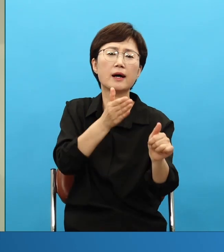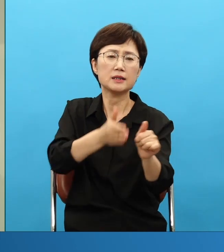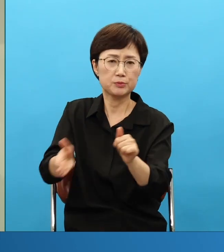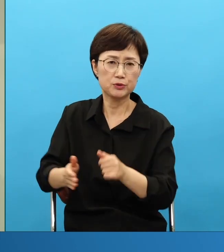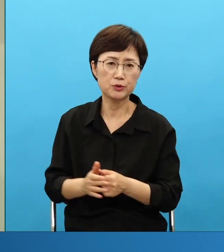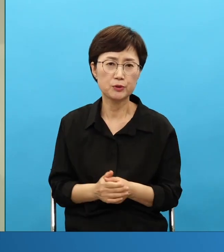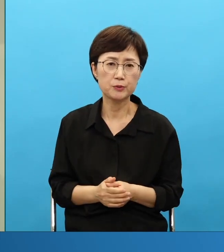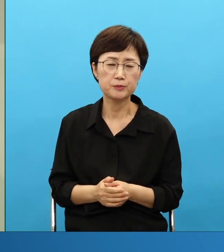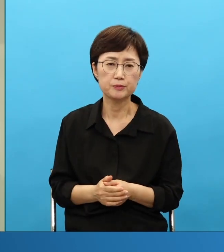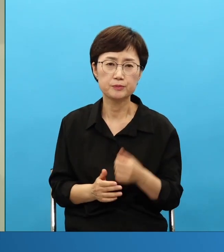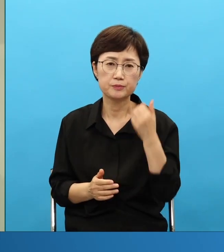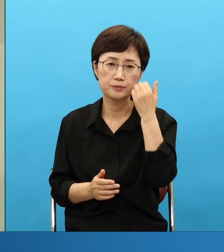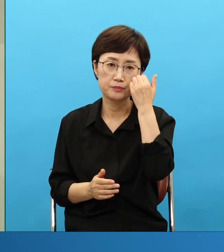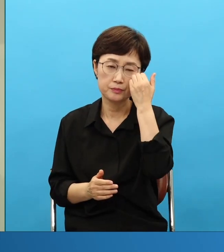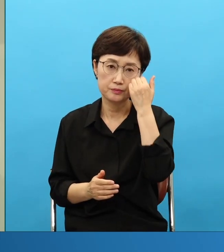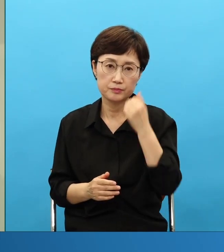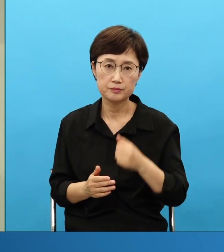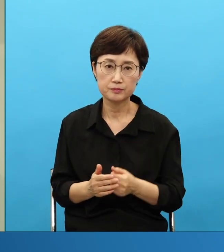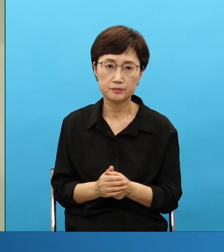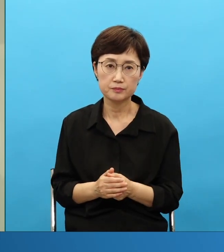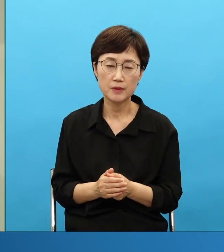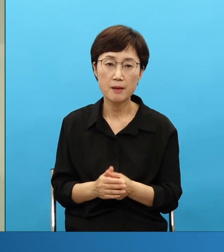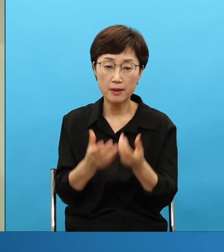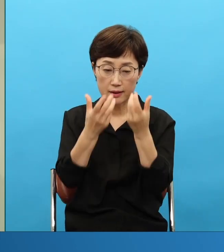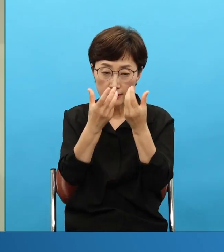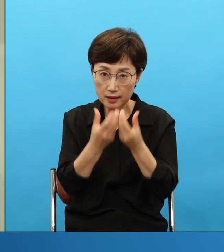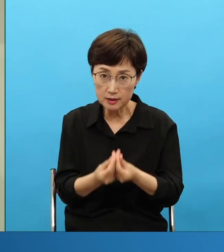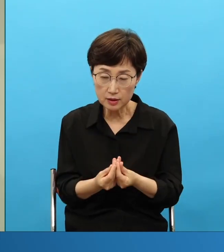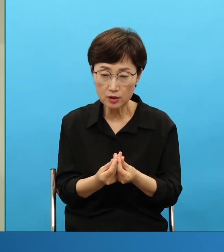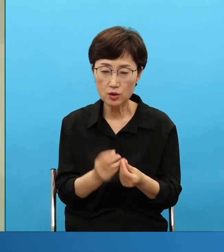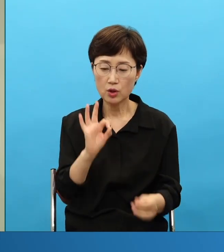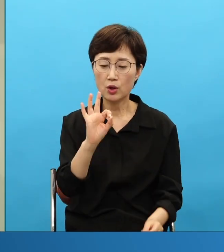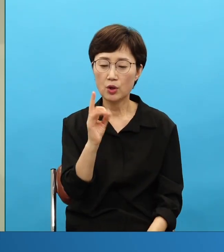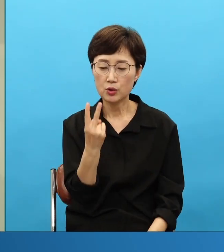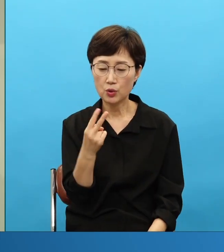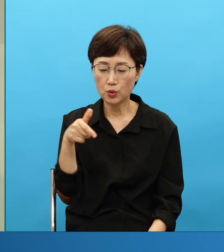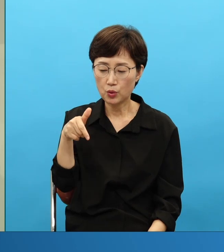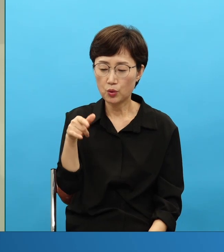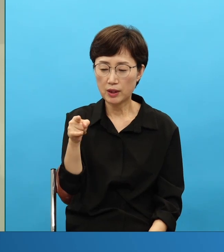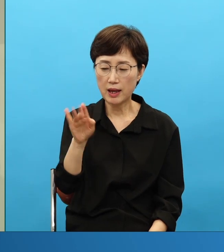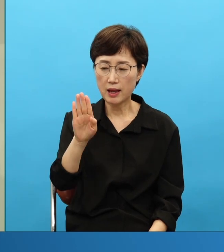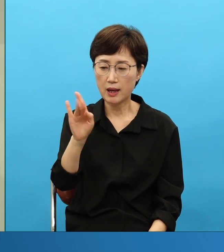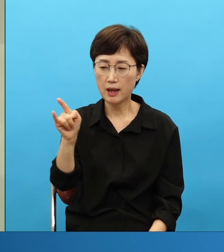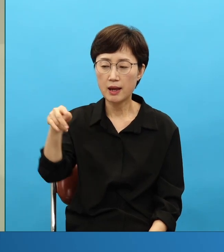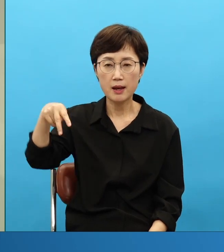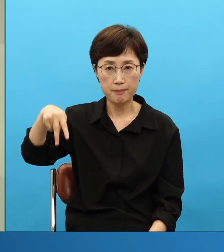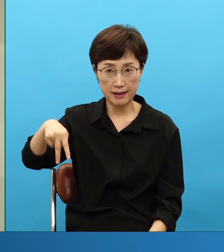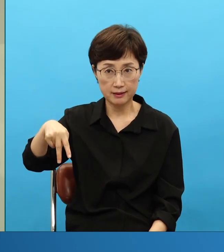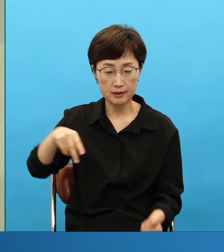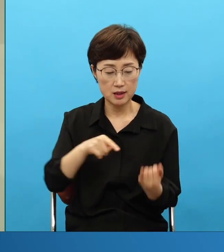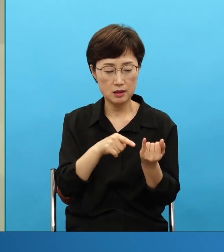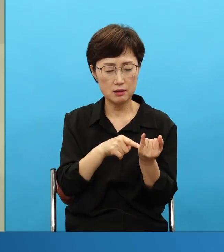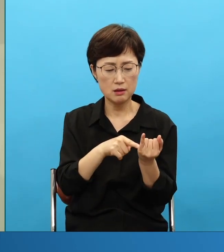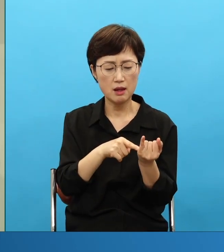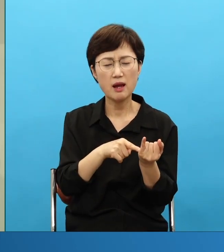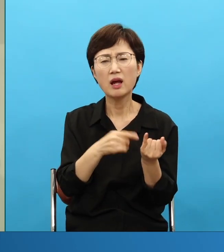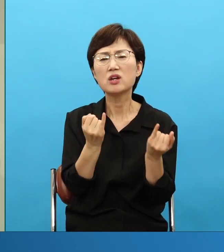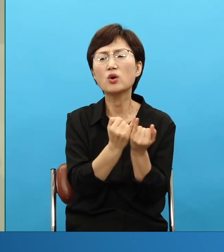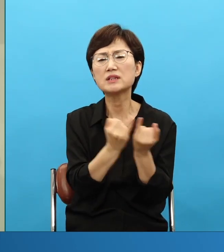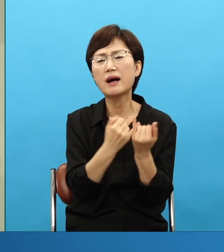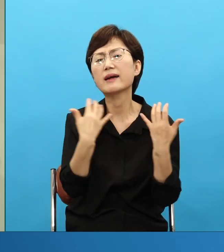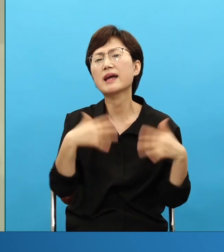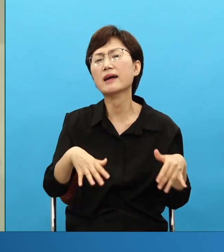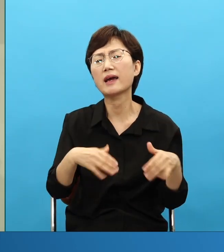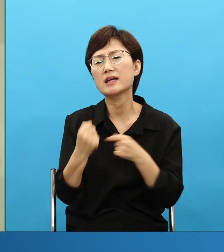this. 아무 힘없는 여자 요게벳이 망대를 바꿔버렸어요. One powerless woman, Jochebed, 그렇죠. she changed her